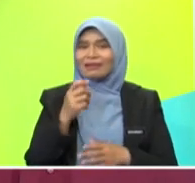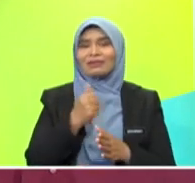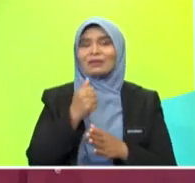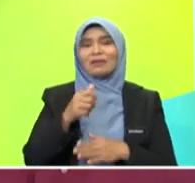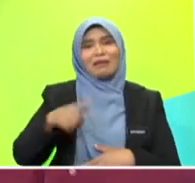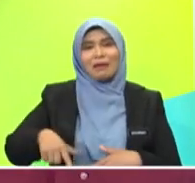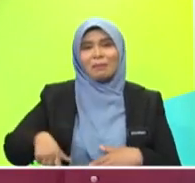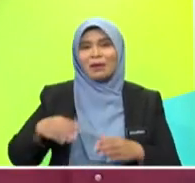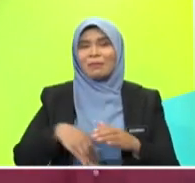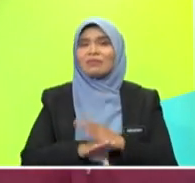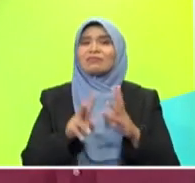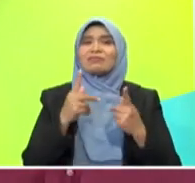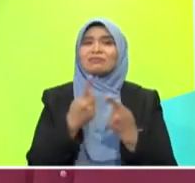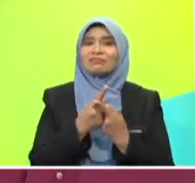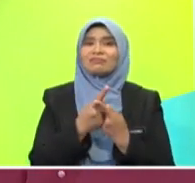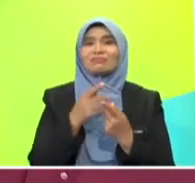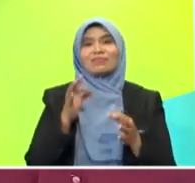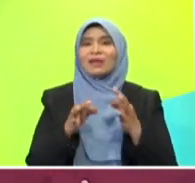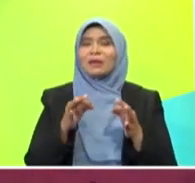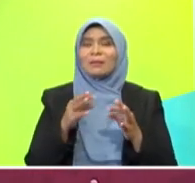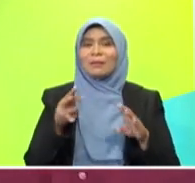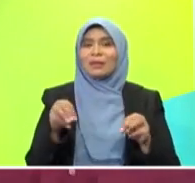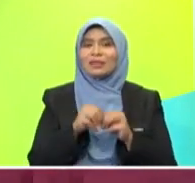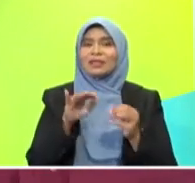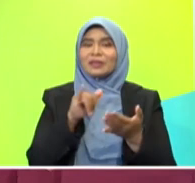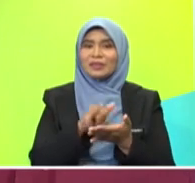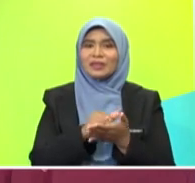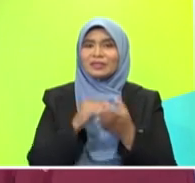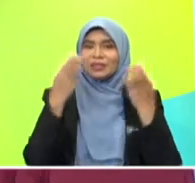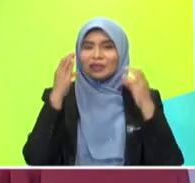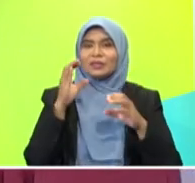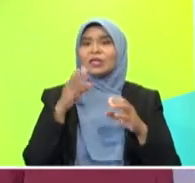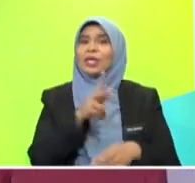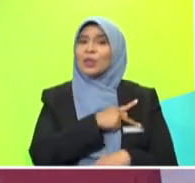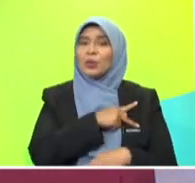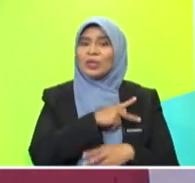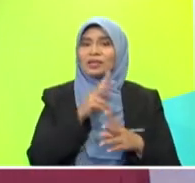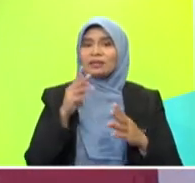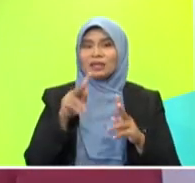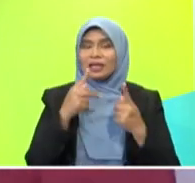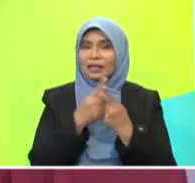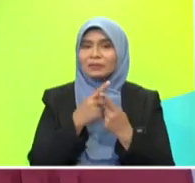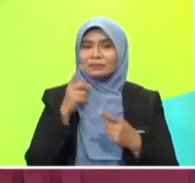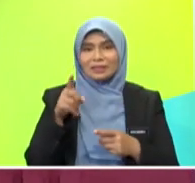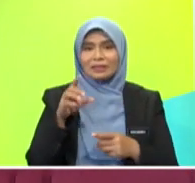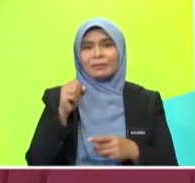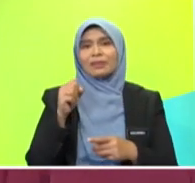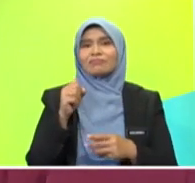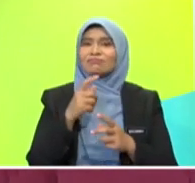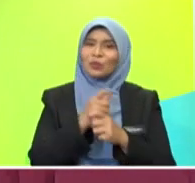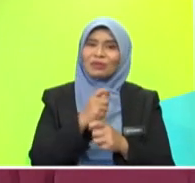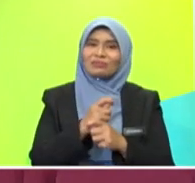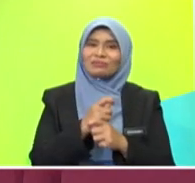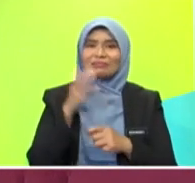dan segala macam itu ketua kelas kena ambil tindakan selepas 5 menit